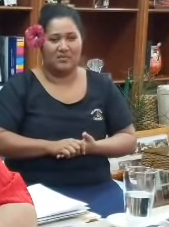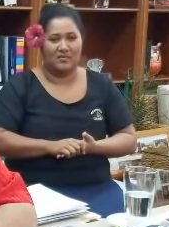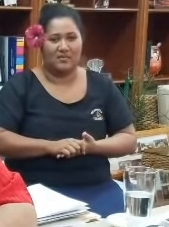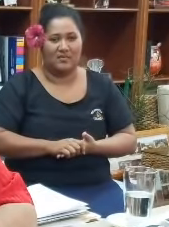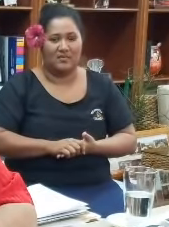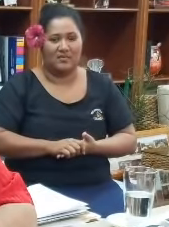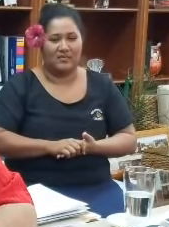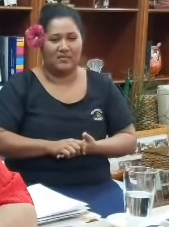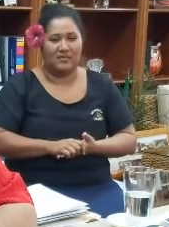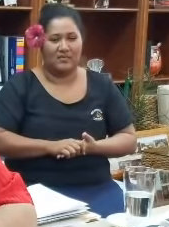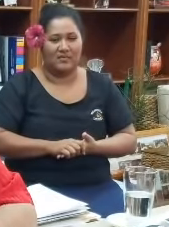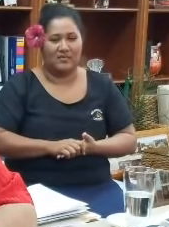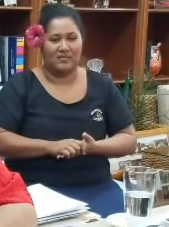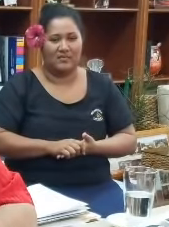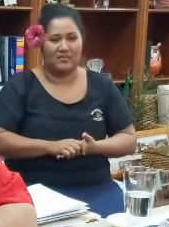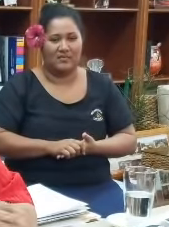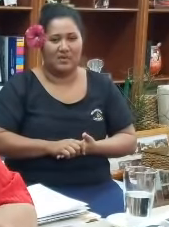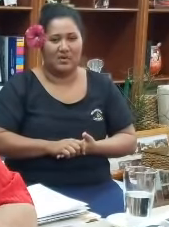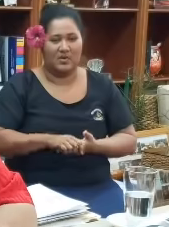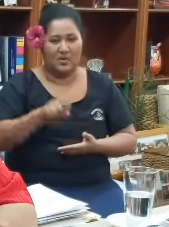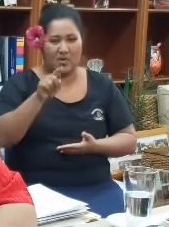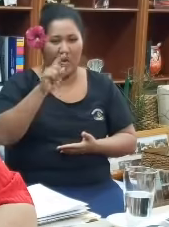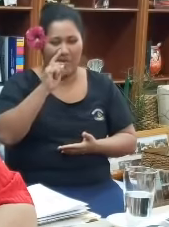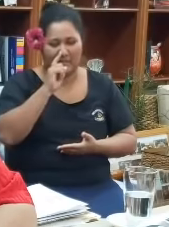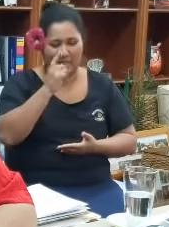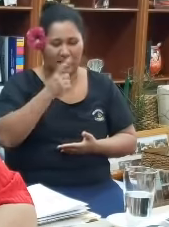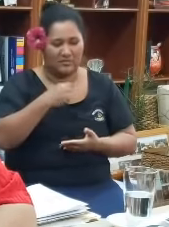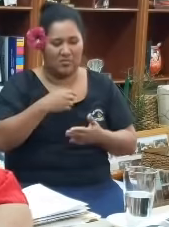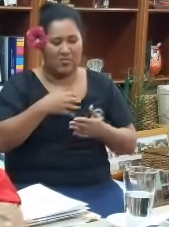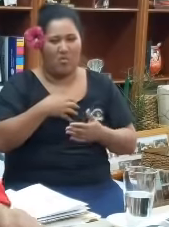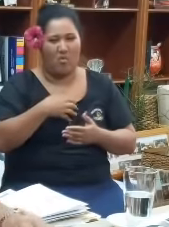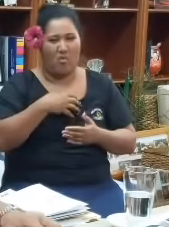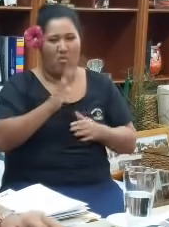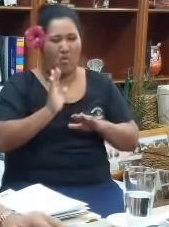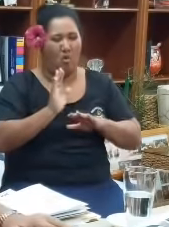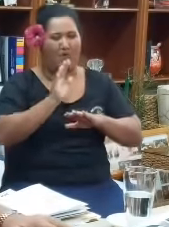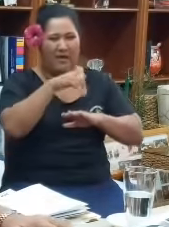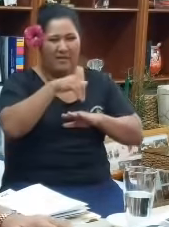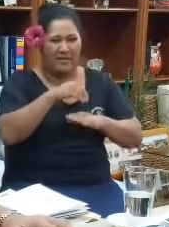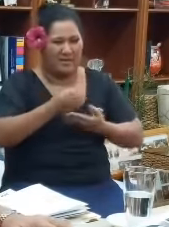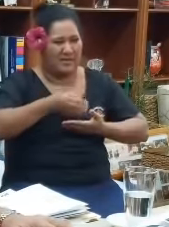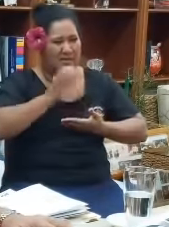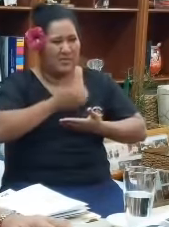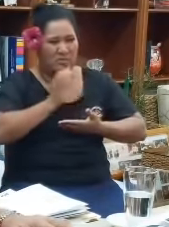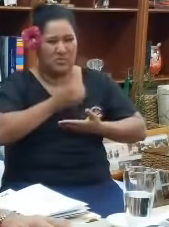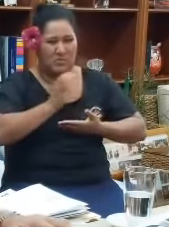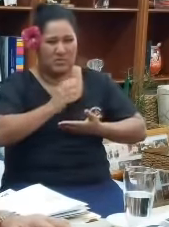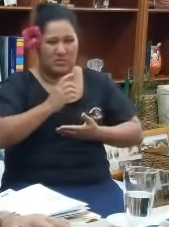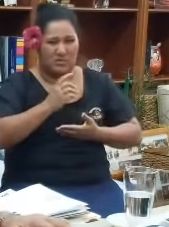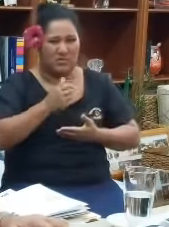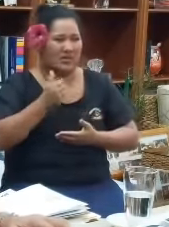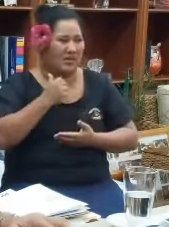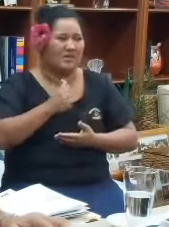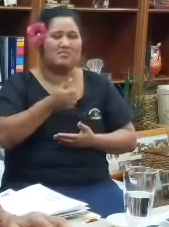taua na e na ova lau tango le afa. Ia su songe loa ma lo waru